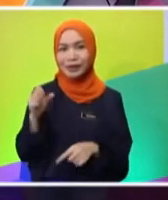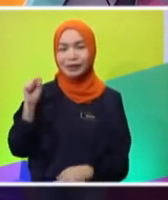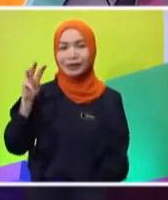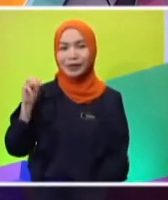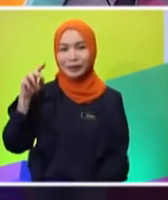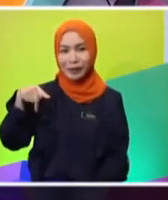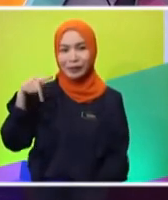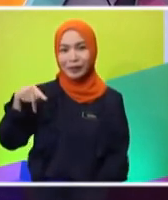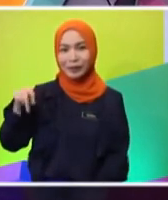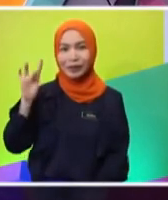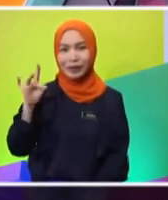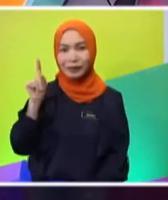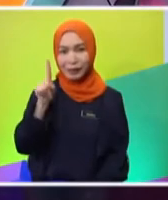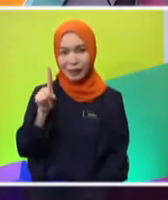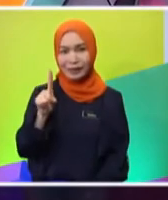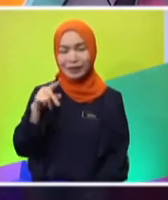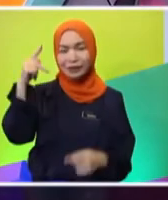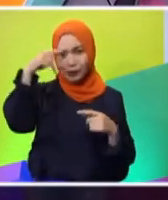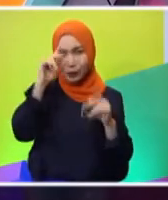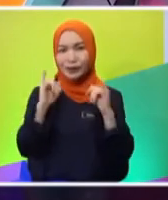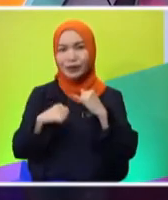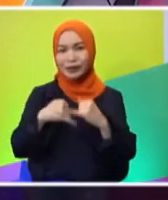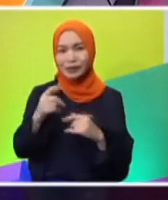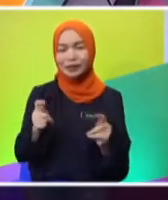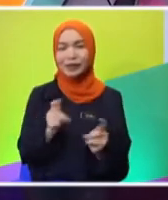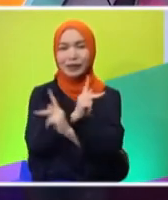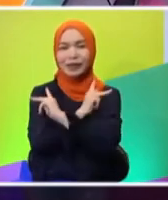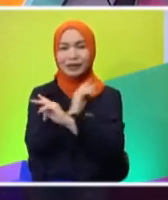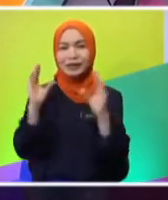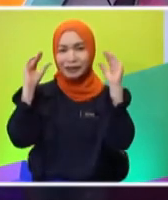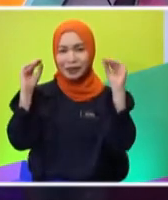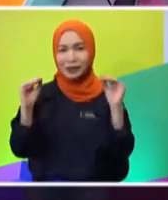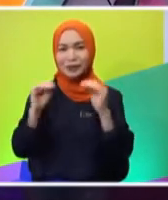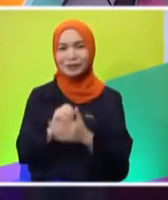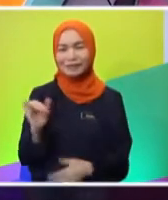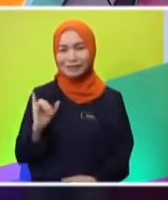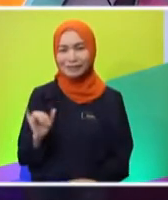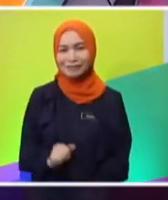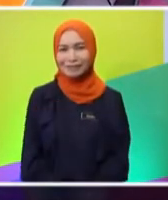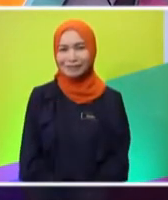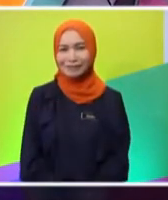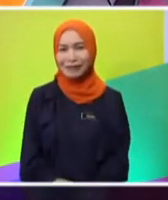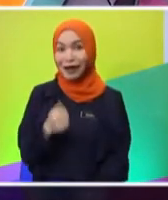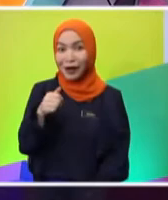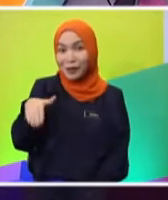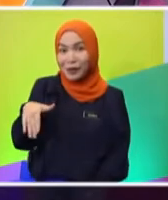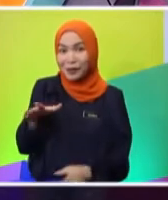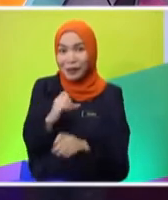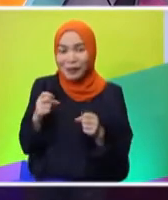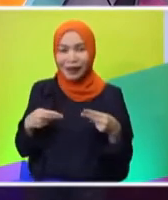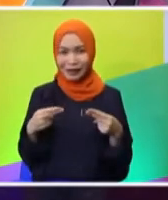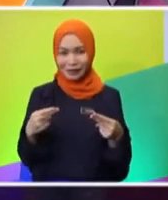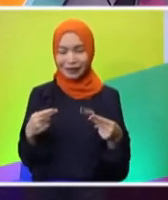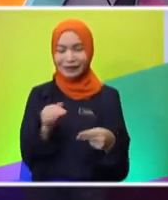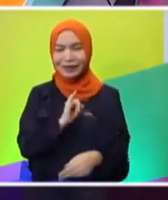Putrajaya 18-1 Putrajaya terima kasih banyak-banyak sigung tetapi Dina benar apa aja ada percaya oh